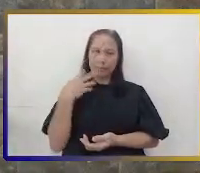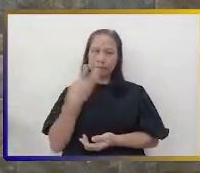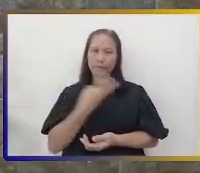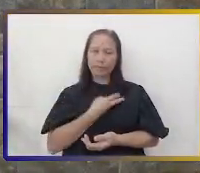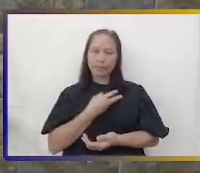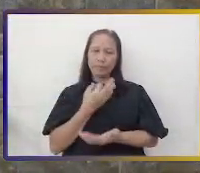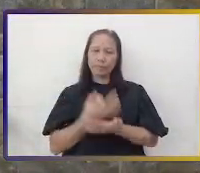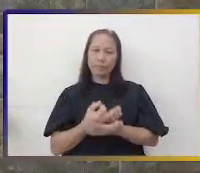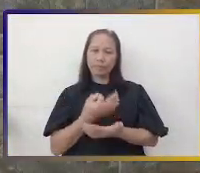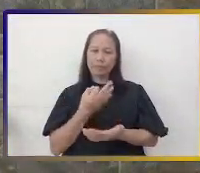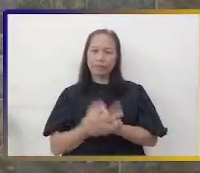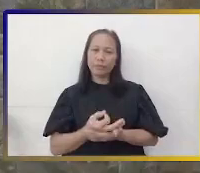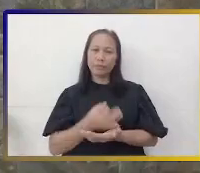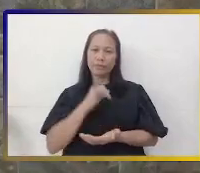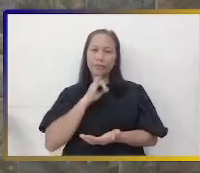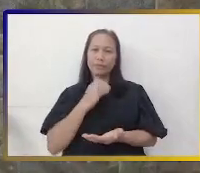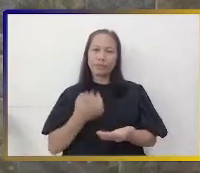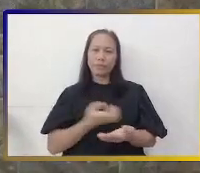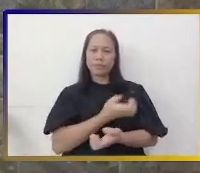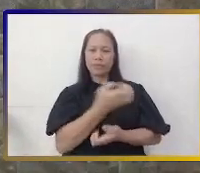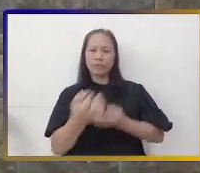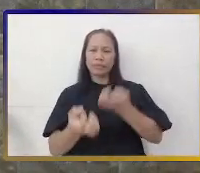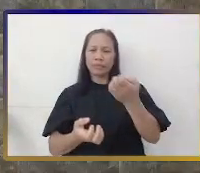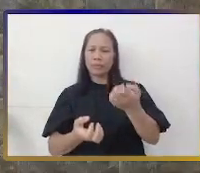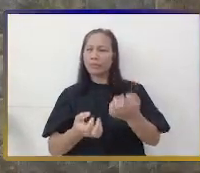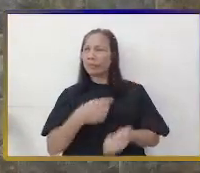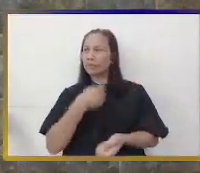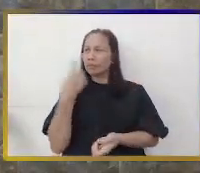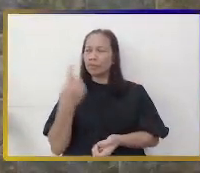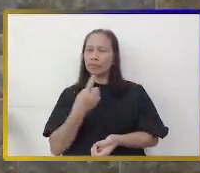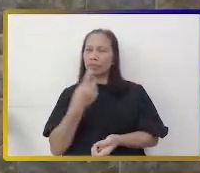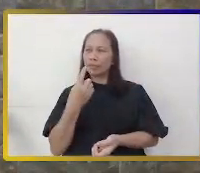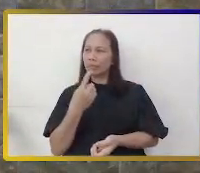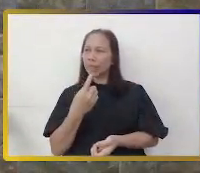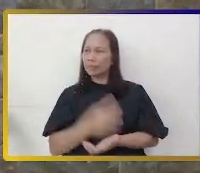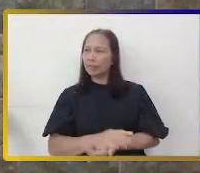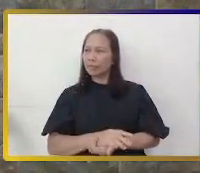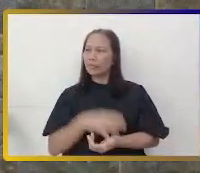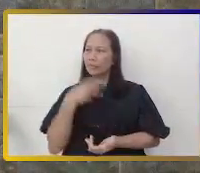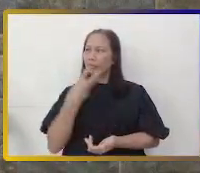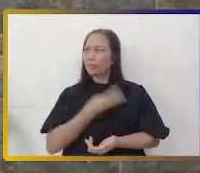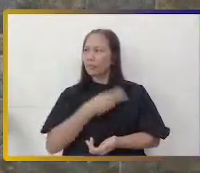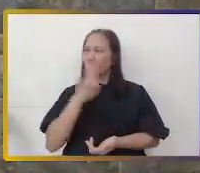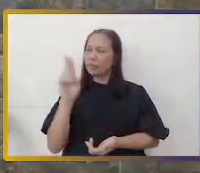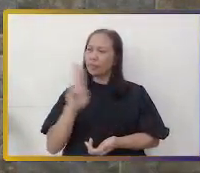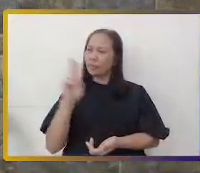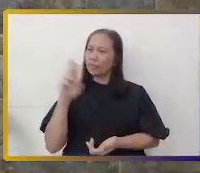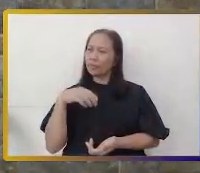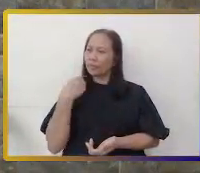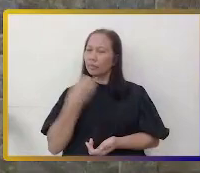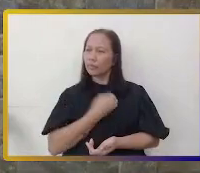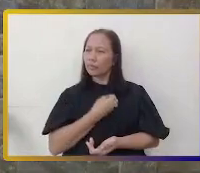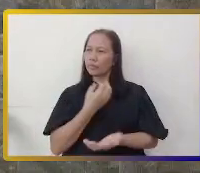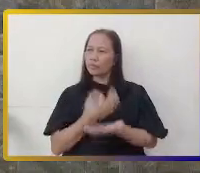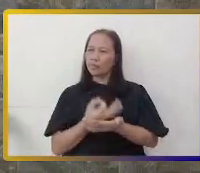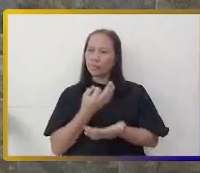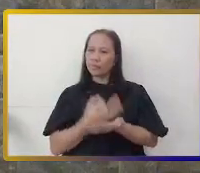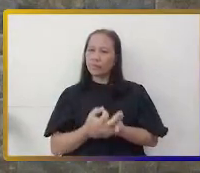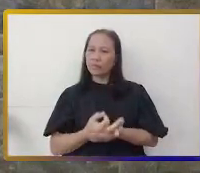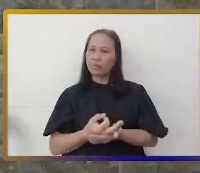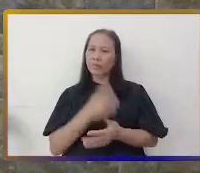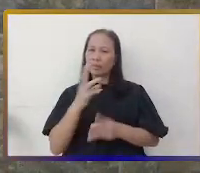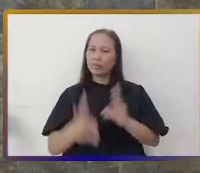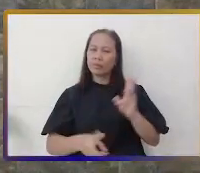is just Meant For exchange Kaya nga gagamitin mo yung pera sa mga bagay ng mundong ito it